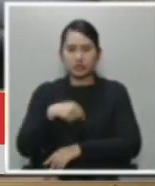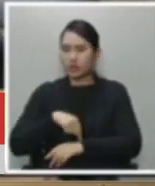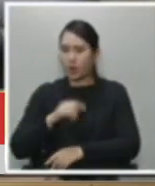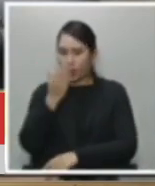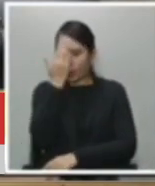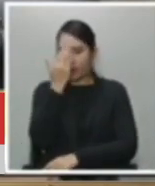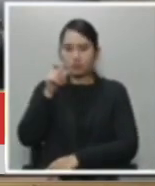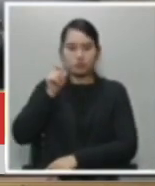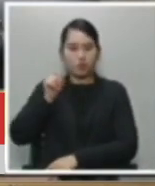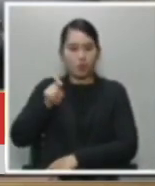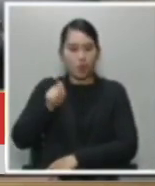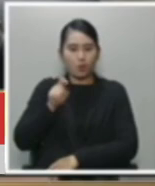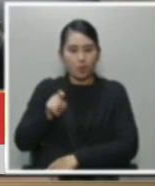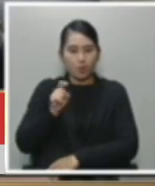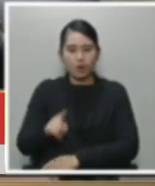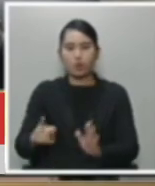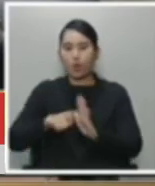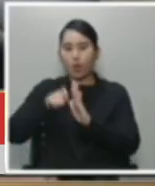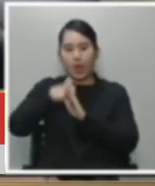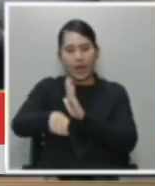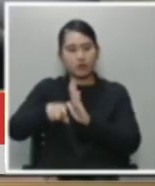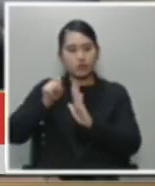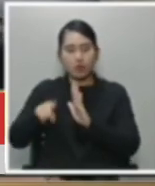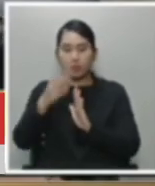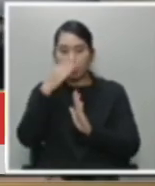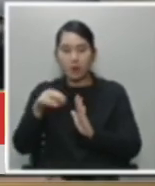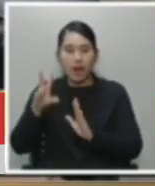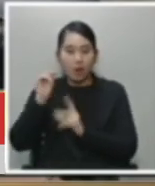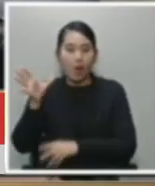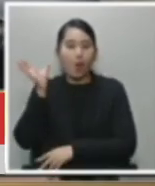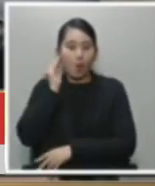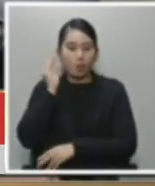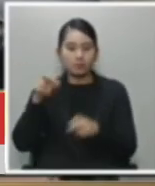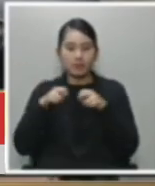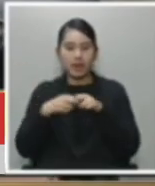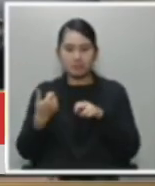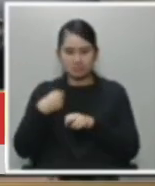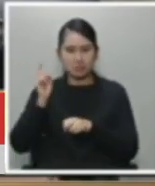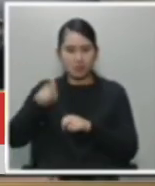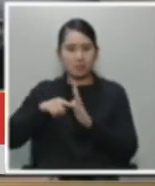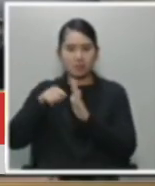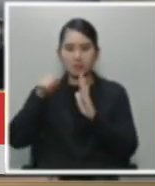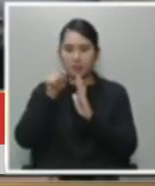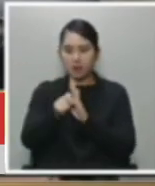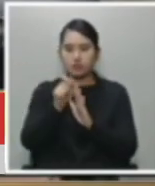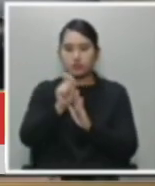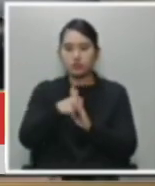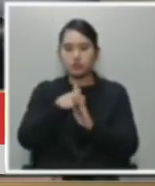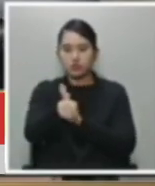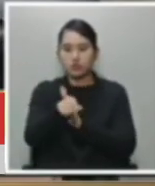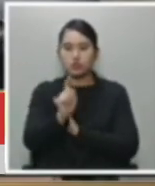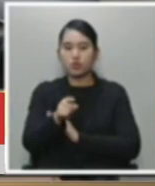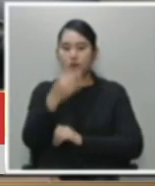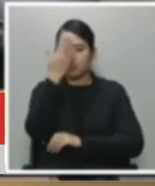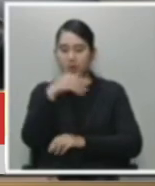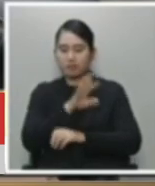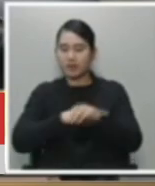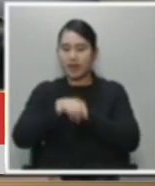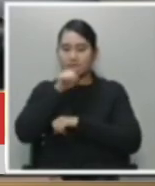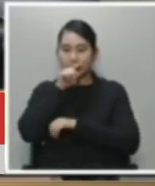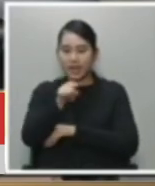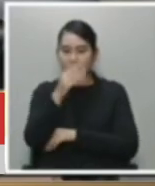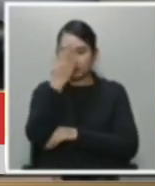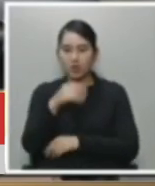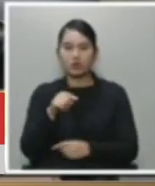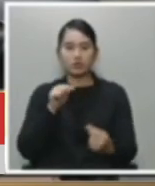ร็วในทันทีที่ทราบว่ามีเหตุการณ์เกิดขึ้นเพื่อไปบัญชาการด้วยตนเองในฐานะที่เป็นรัฐ